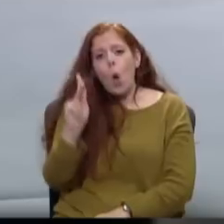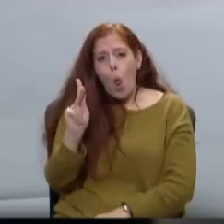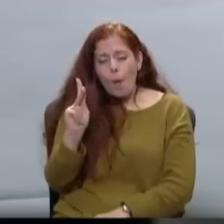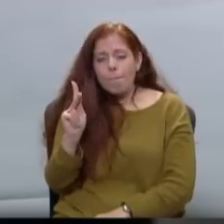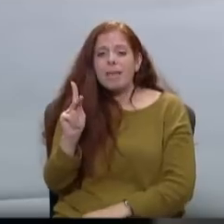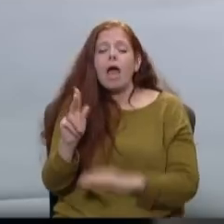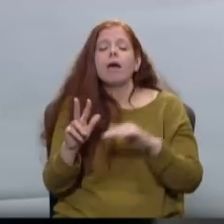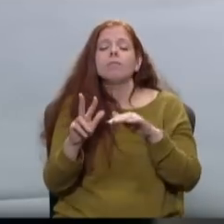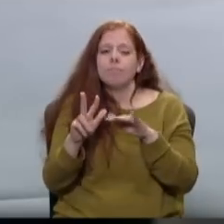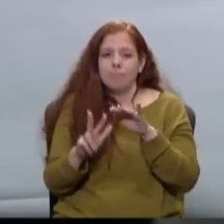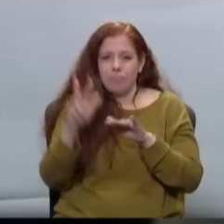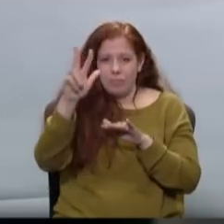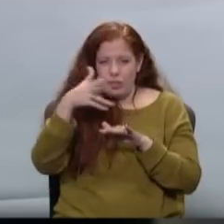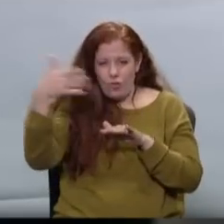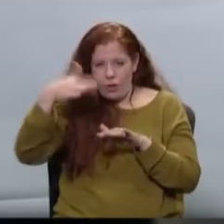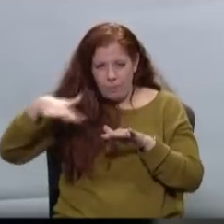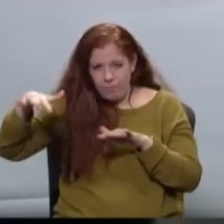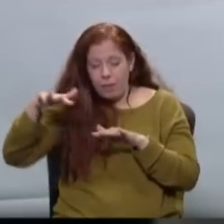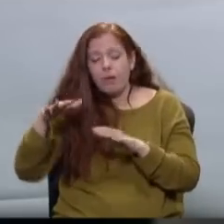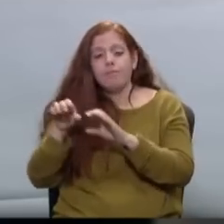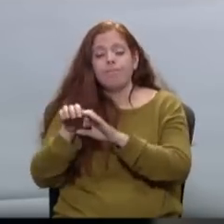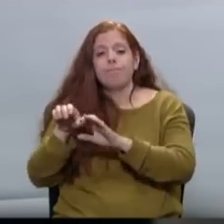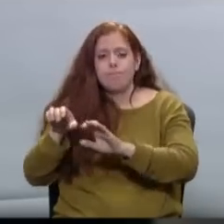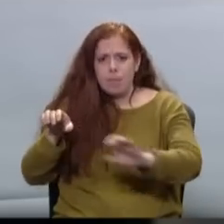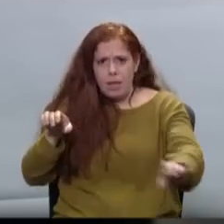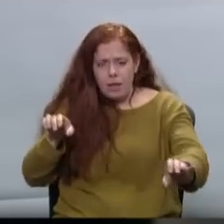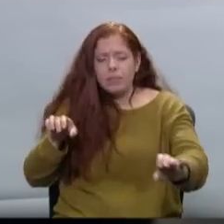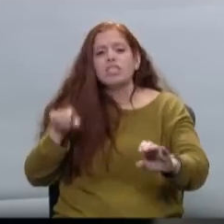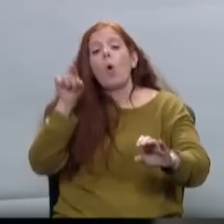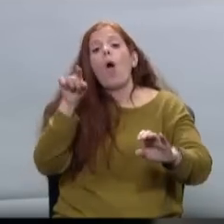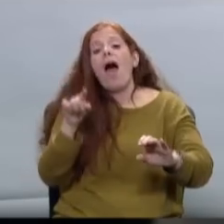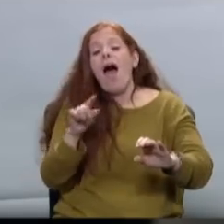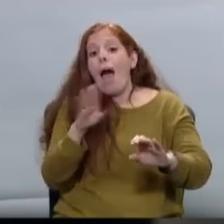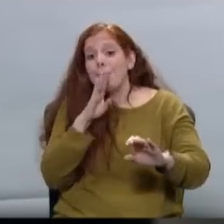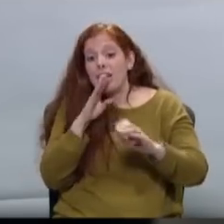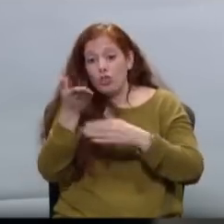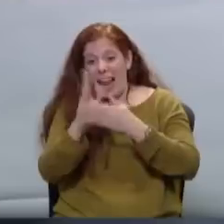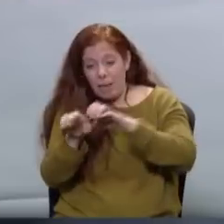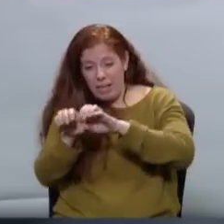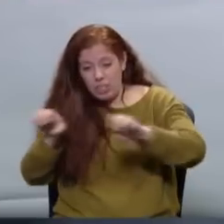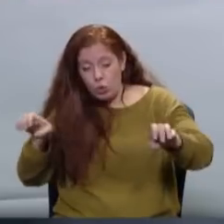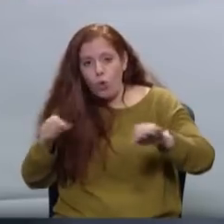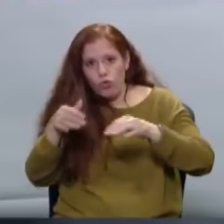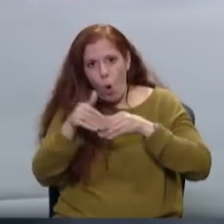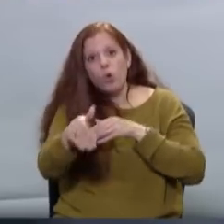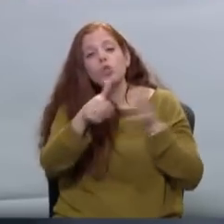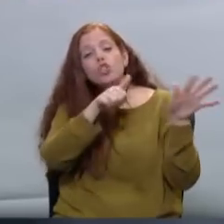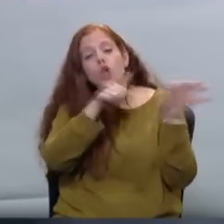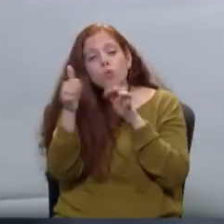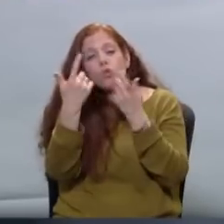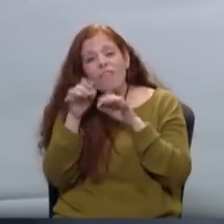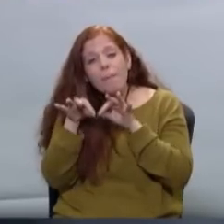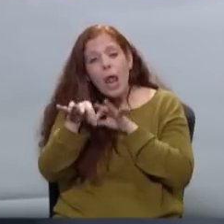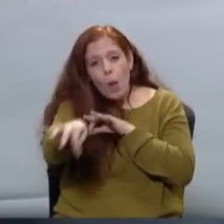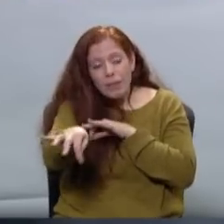המדינה למערב, לחוף האוקיינוס הפסיפי, כן. לחוף האוקיינוס השקט. העניין הוא שחלק מהצינור הזה, שאורכו 670 קילומטרים, צינור של גז